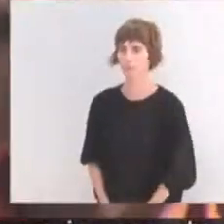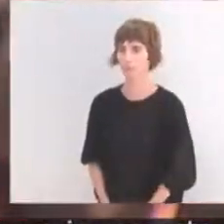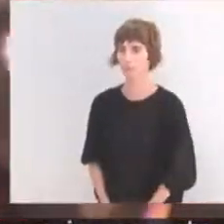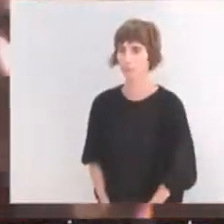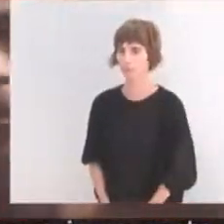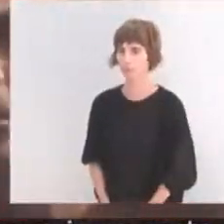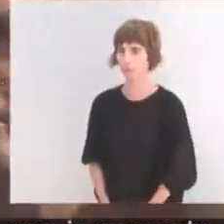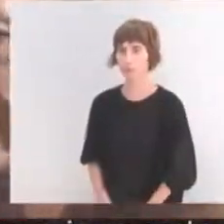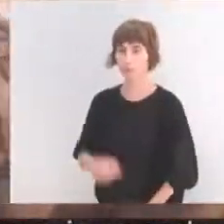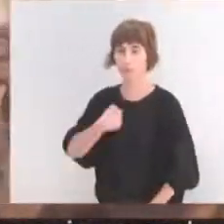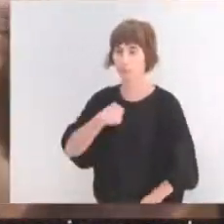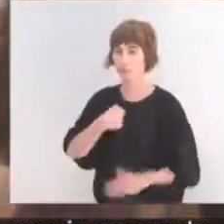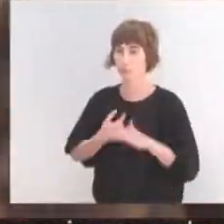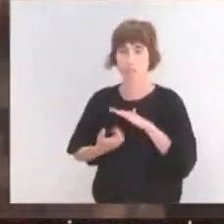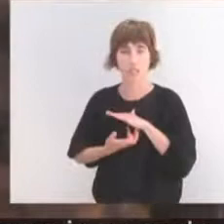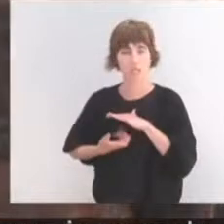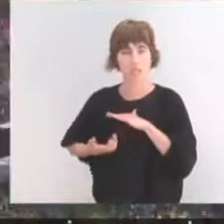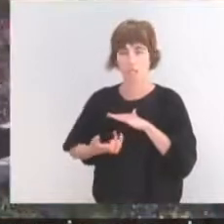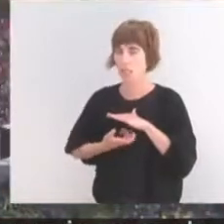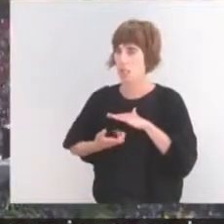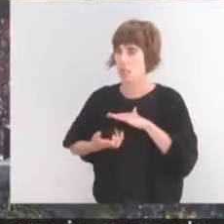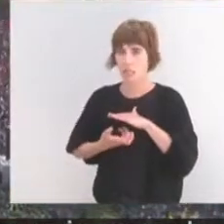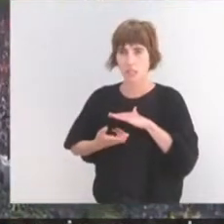Il me cuit de voir